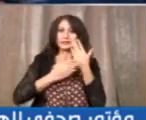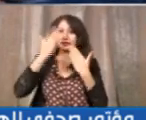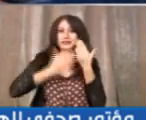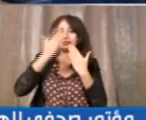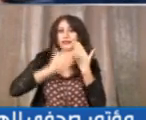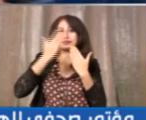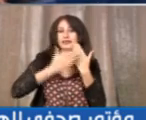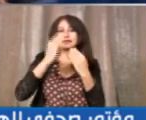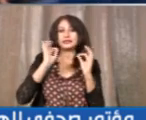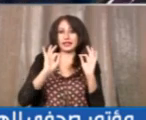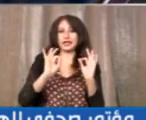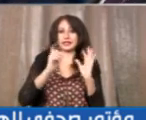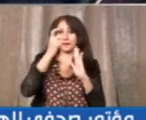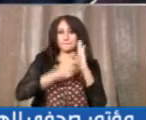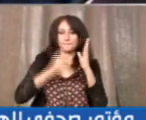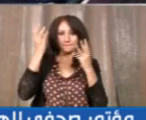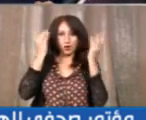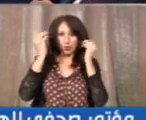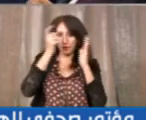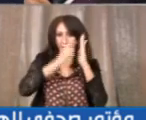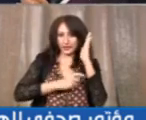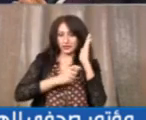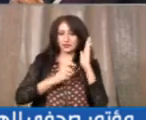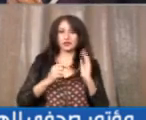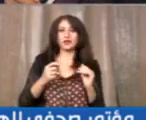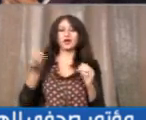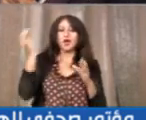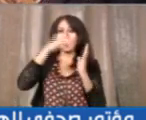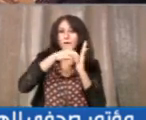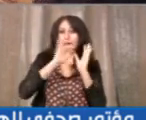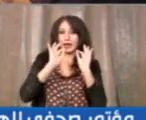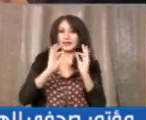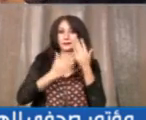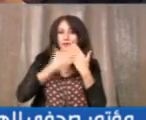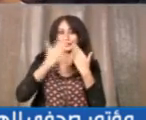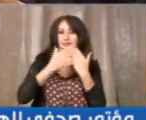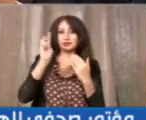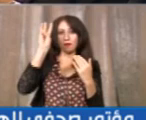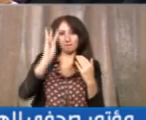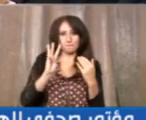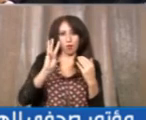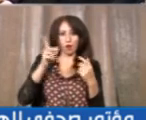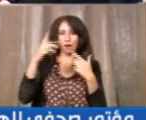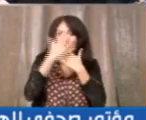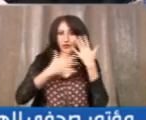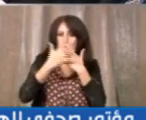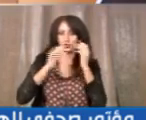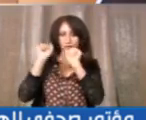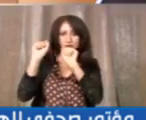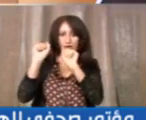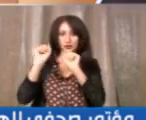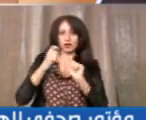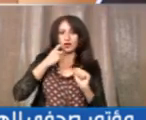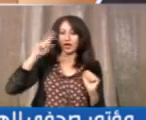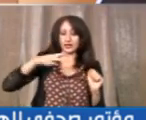اول باول وتم تحديث فعلا قاعده البيانات وبنمسها اول باول على موقع الهيئه وكل من